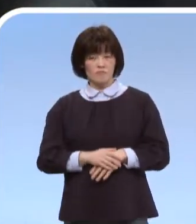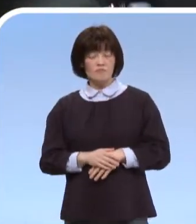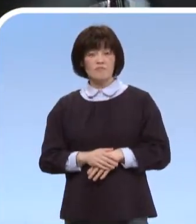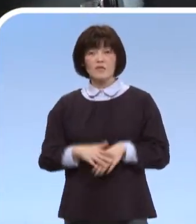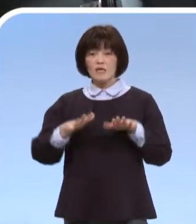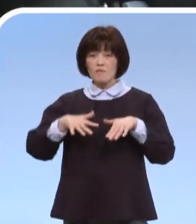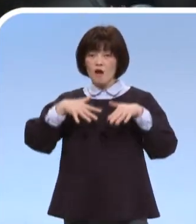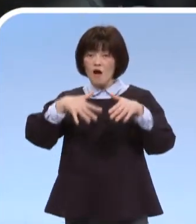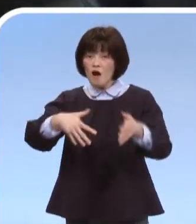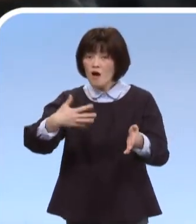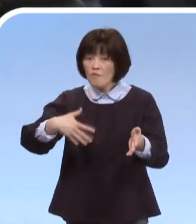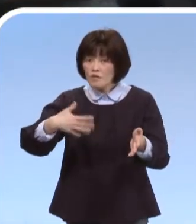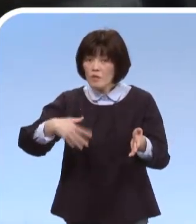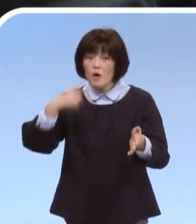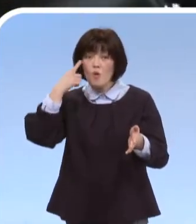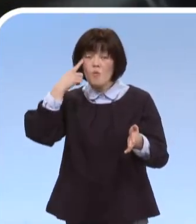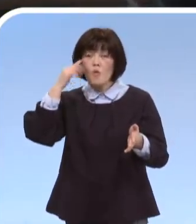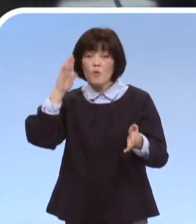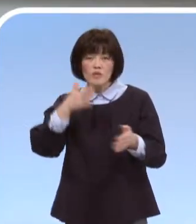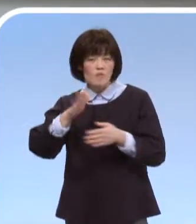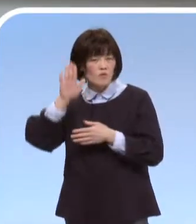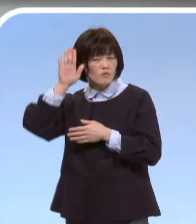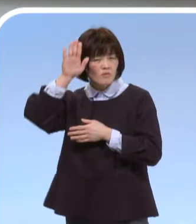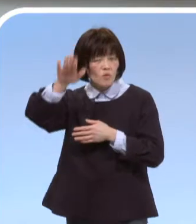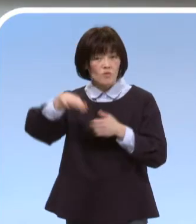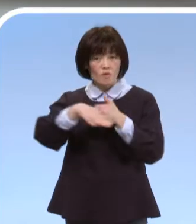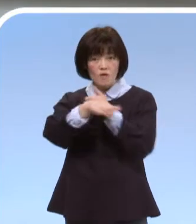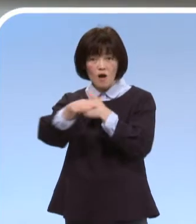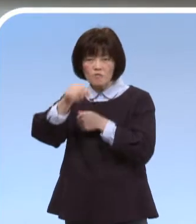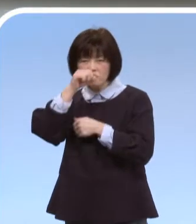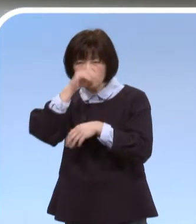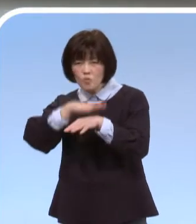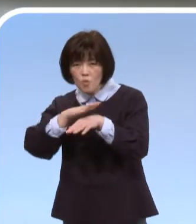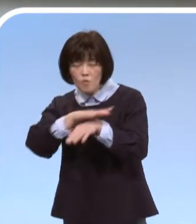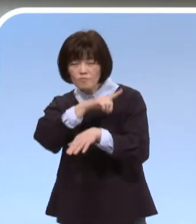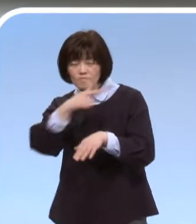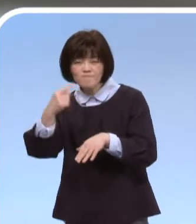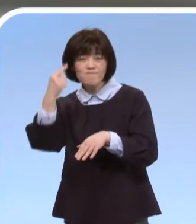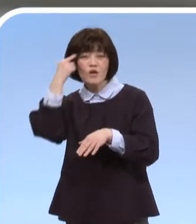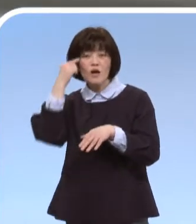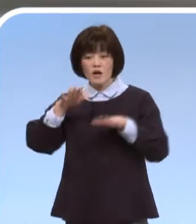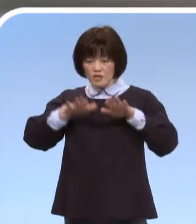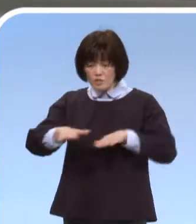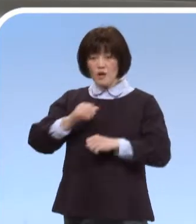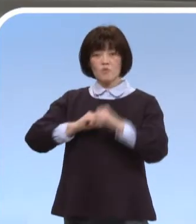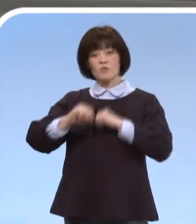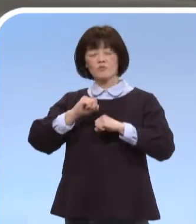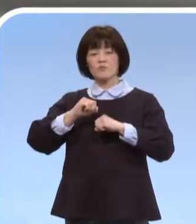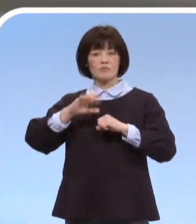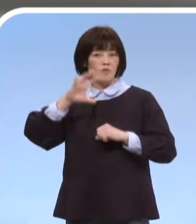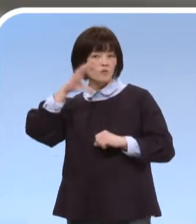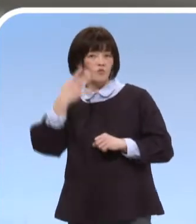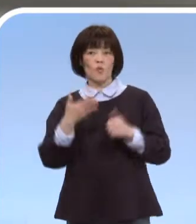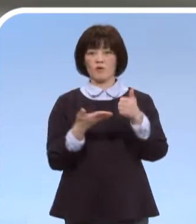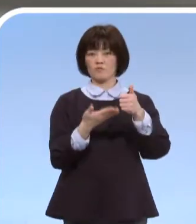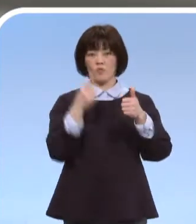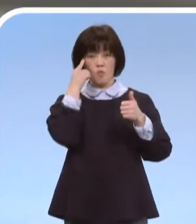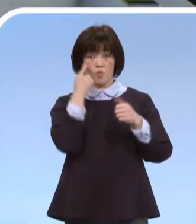世界のものだと思うんですけど、それを先を見据えて動かれてるっていうのはすごいなと思います